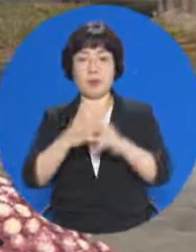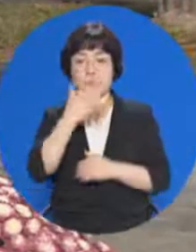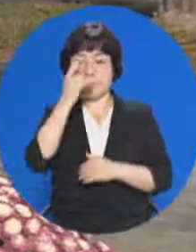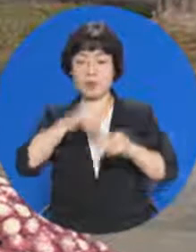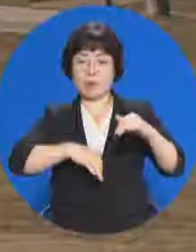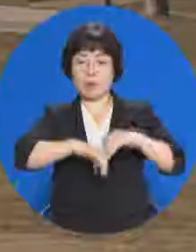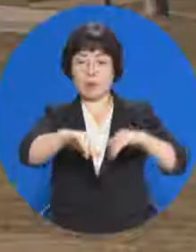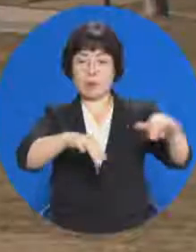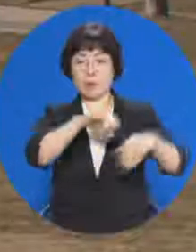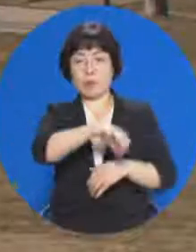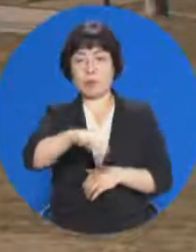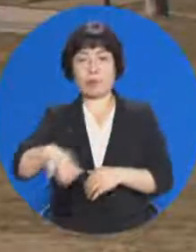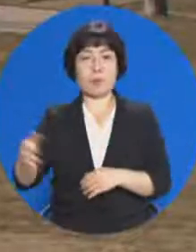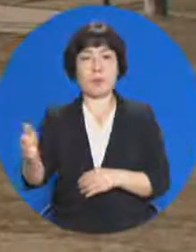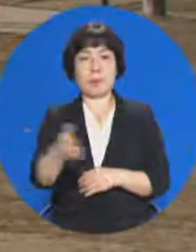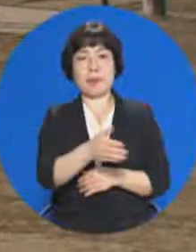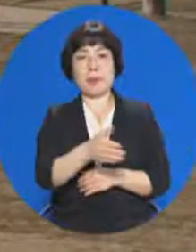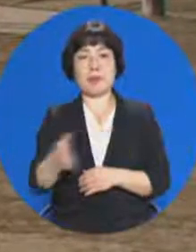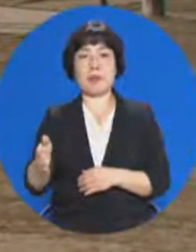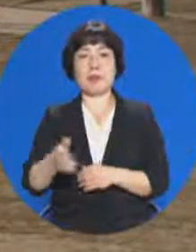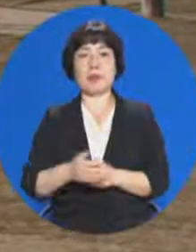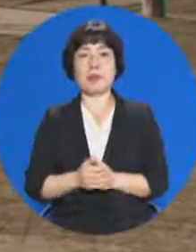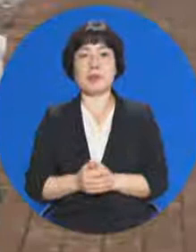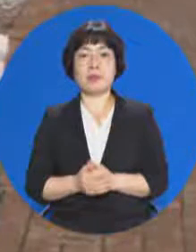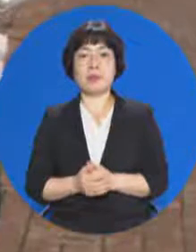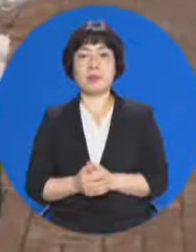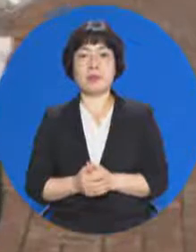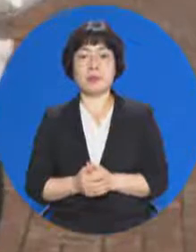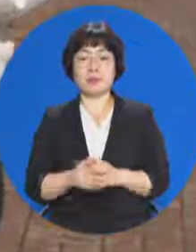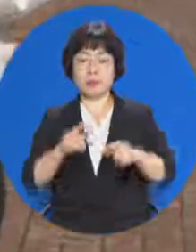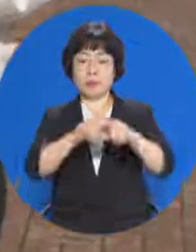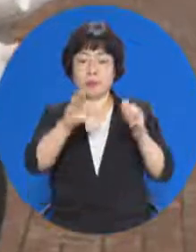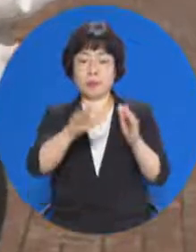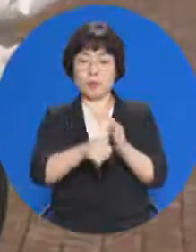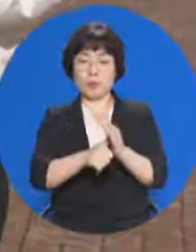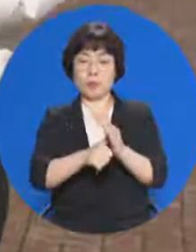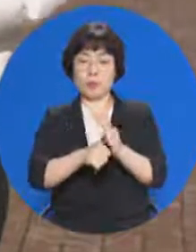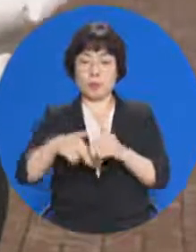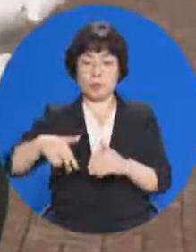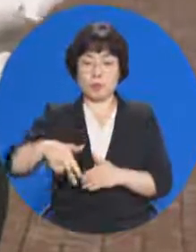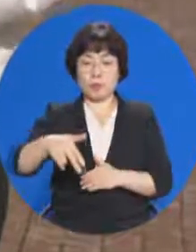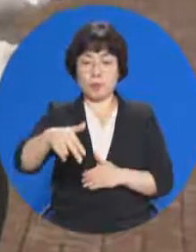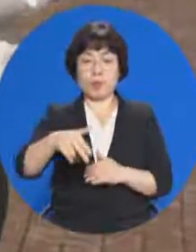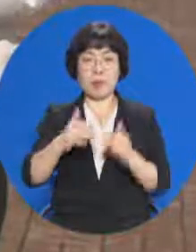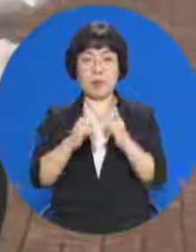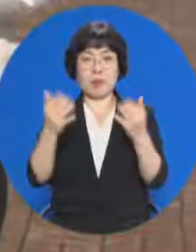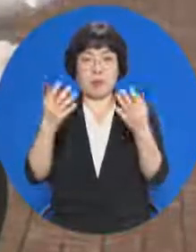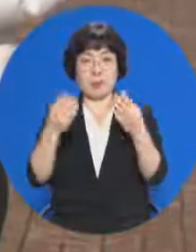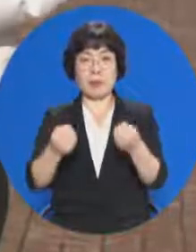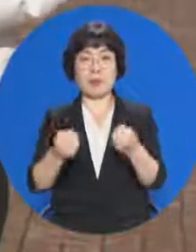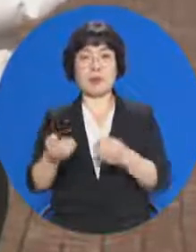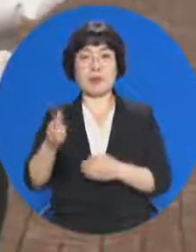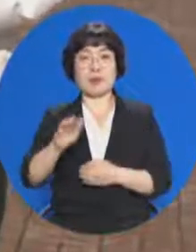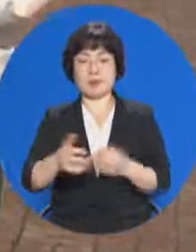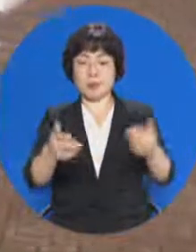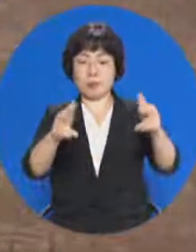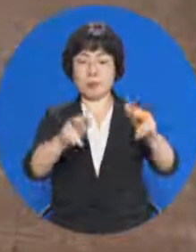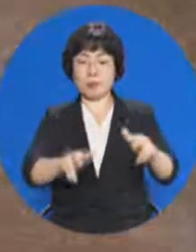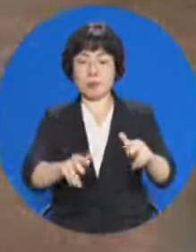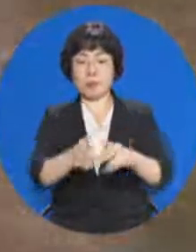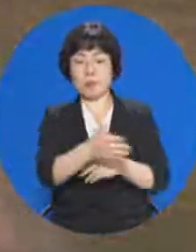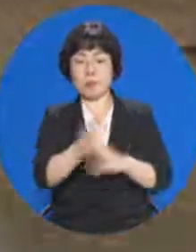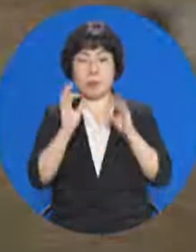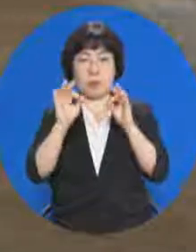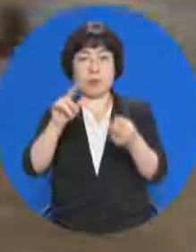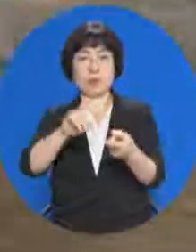시내 곳곳은 황량한 기운이 맴돌았습니다. 평소에는 산책을 나온 사람들을 쉽게 찾아볼 수 있던 공원인데 지금은